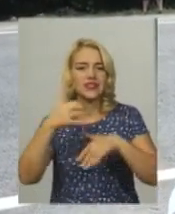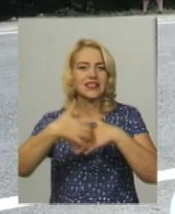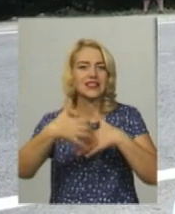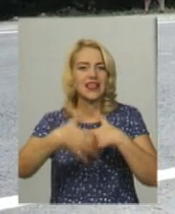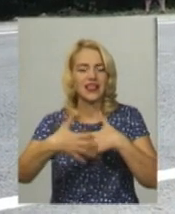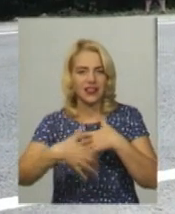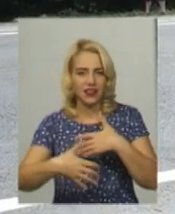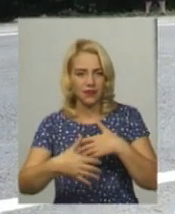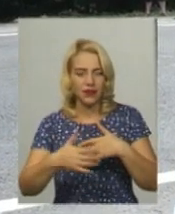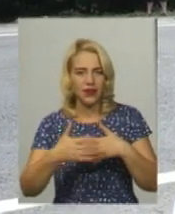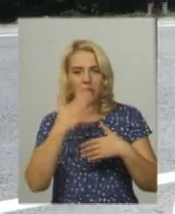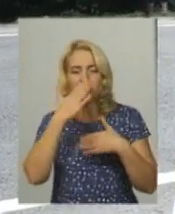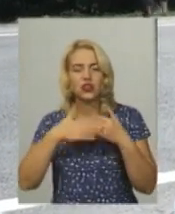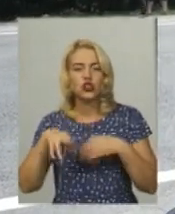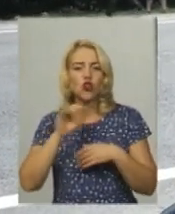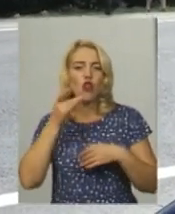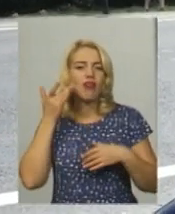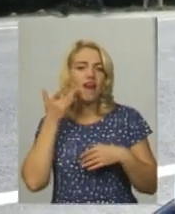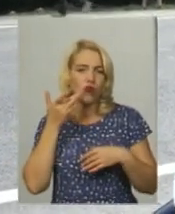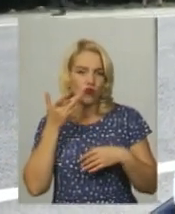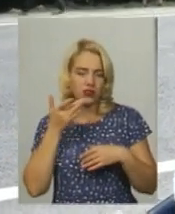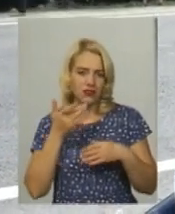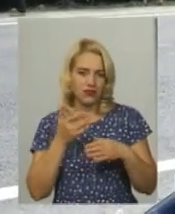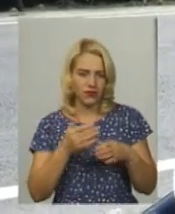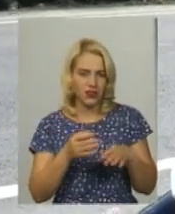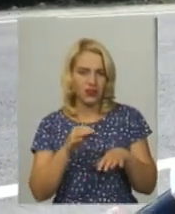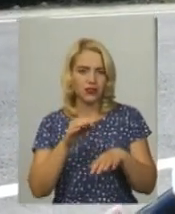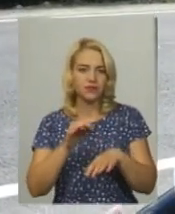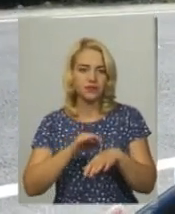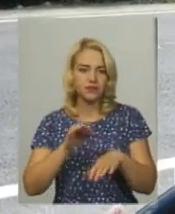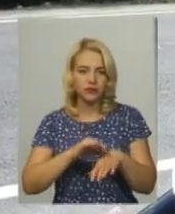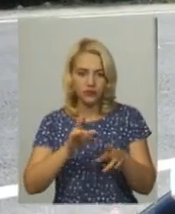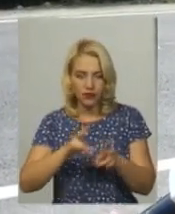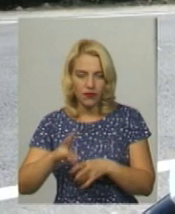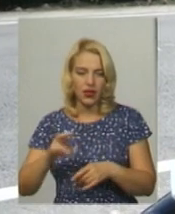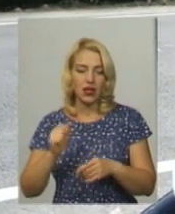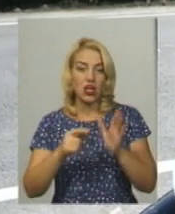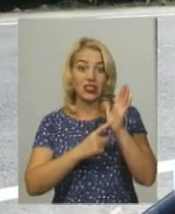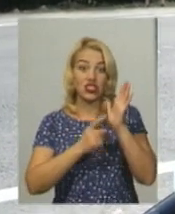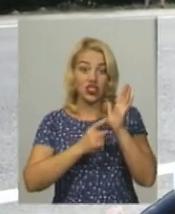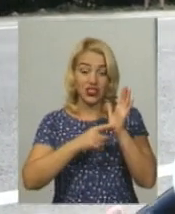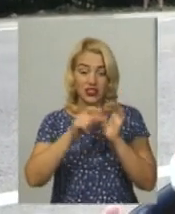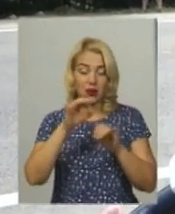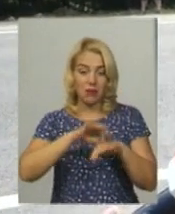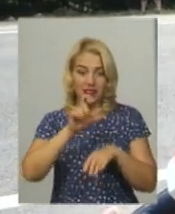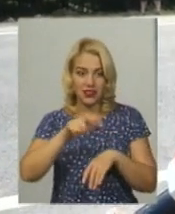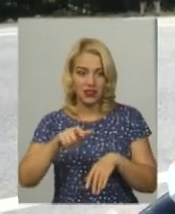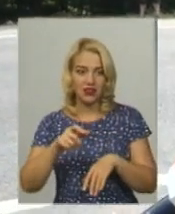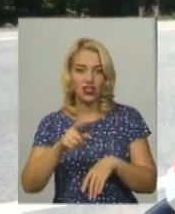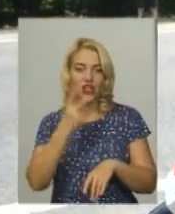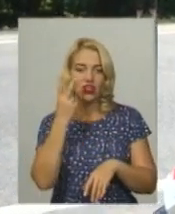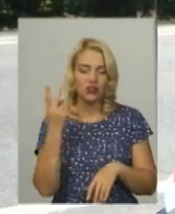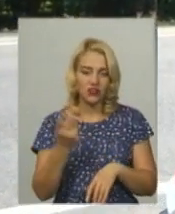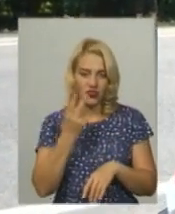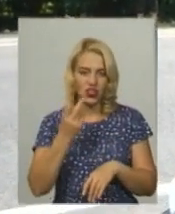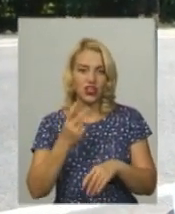до легкої ступені важкості. І шестеро пацієнтів, просто дві швидкі, заїхали в першу